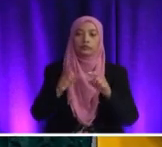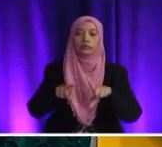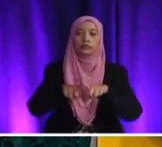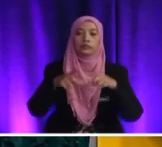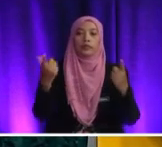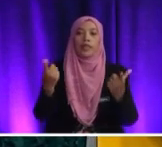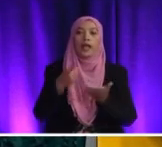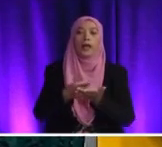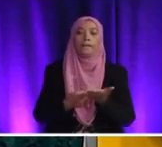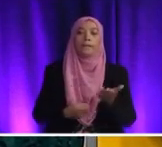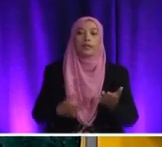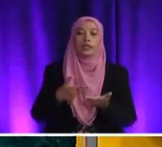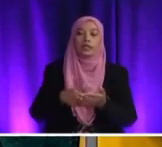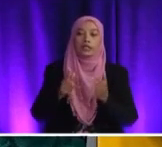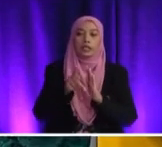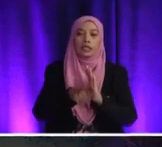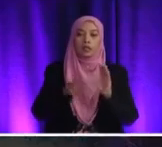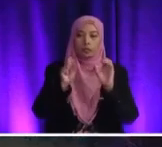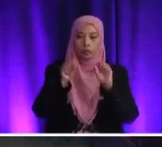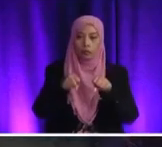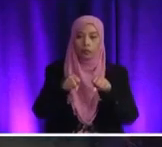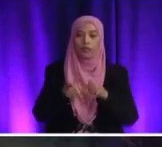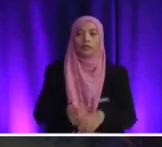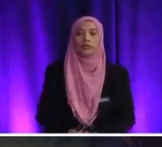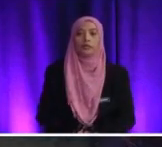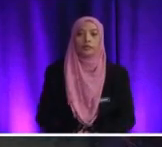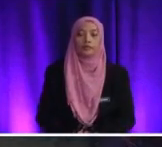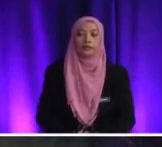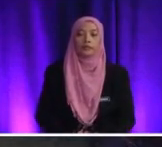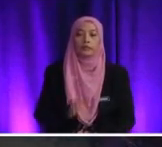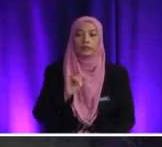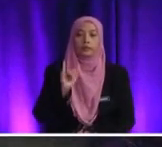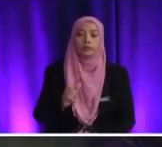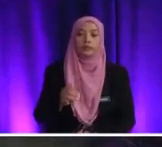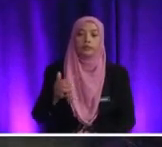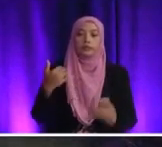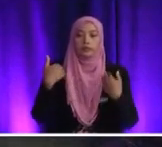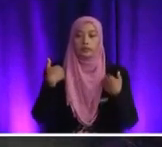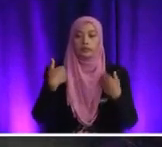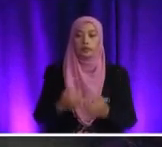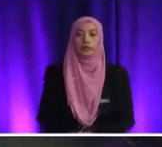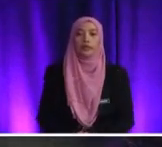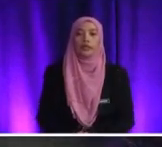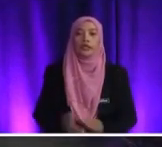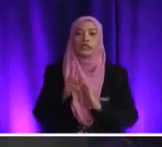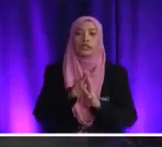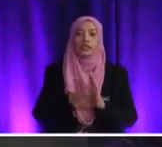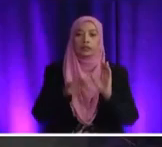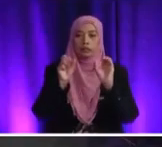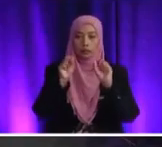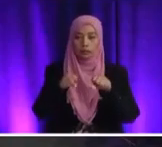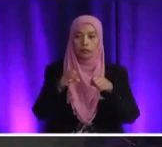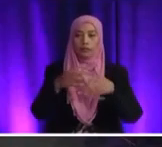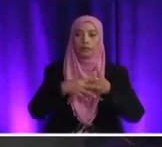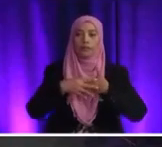lahp lagi kebolehannya vizia the Terrace saya boleh Ah kebolehan salah kebolehan mengikuti pembinaan jiwa